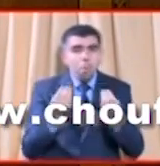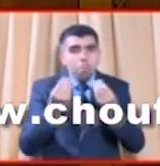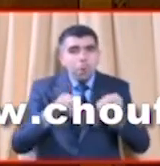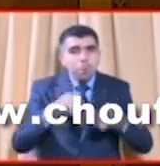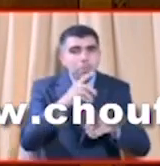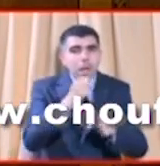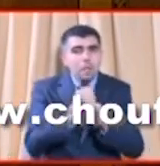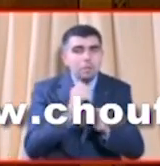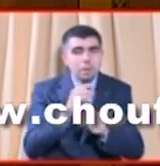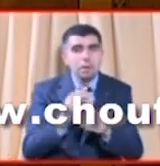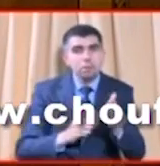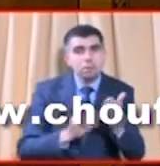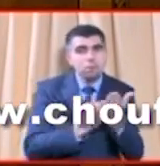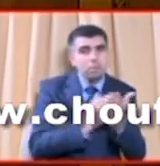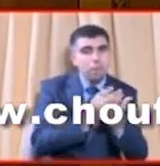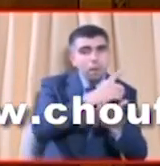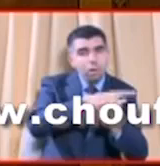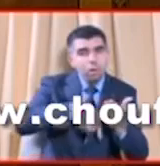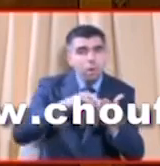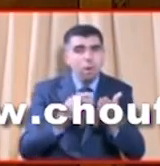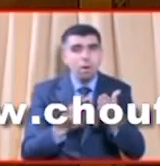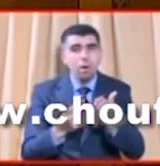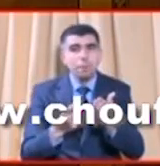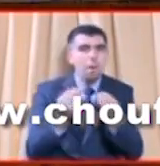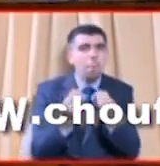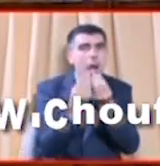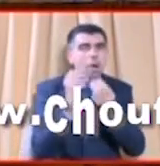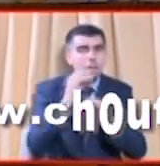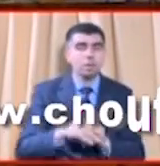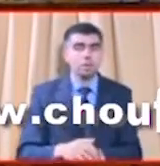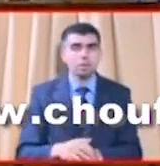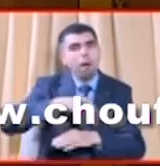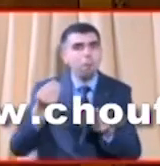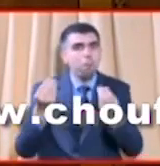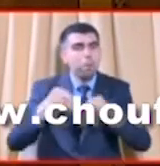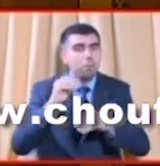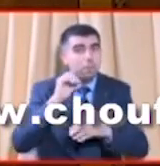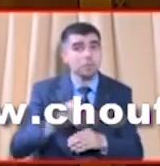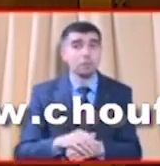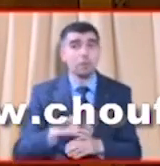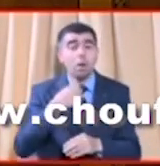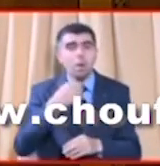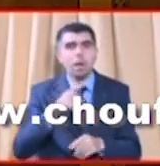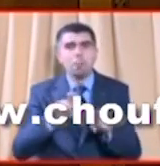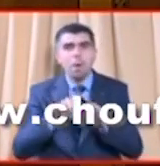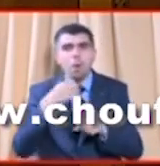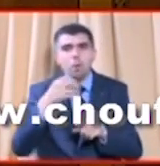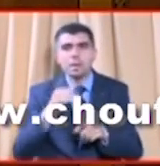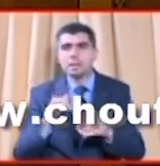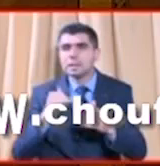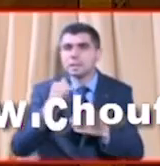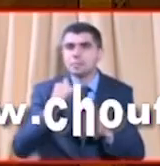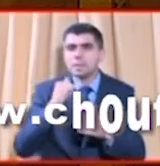والتي لم ترق قطعا لأبسط تطلع هي الحصلة. ليس عجبا أن تعاني هذه الحكومة من